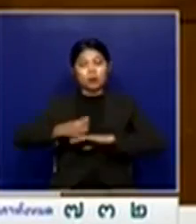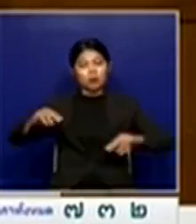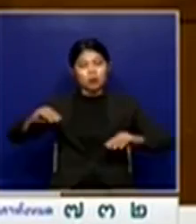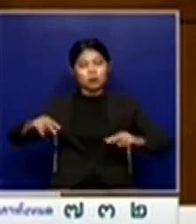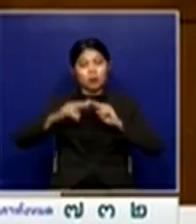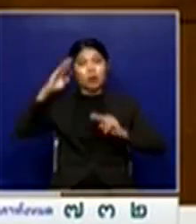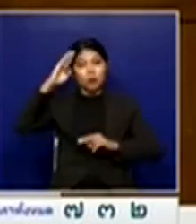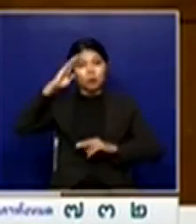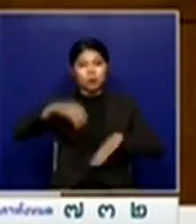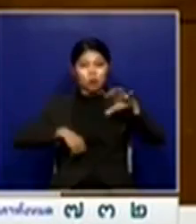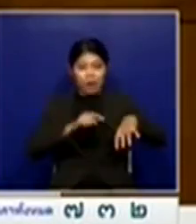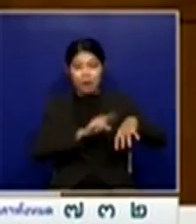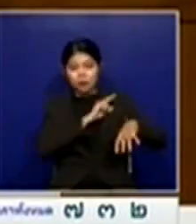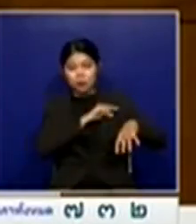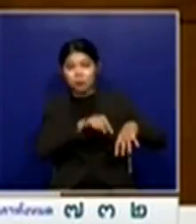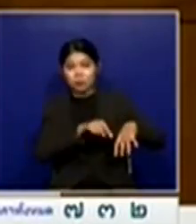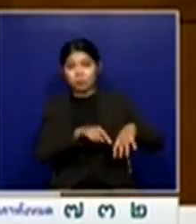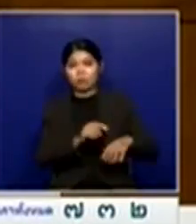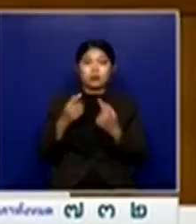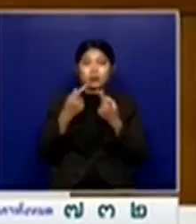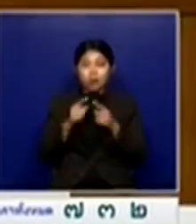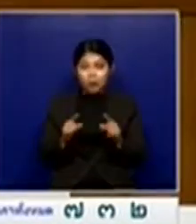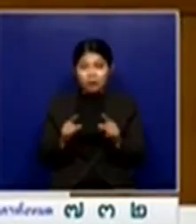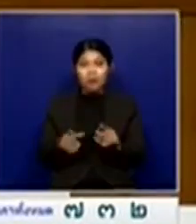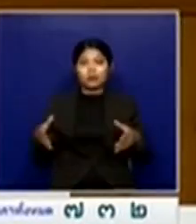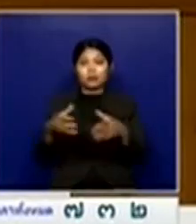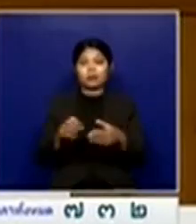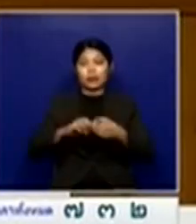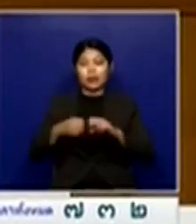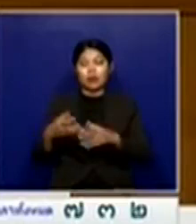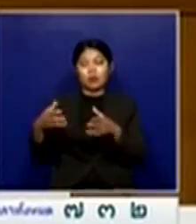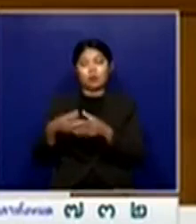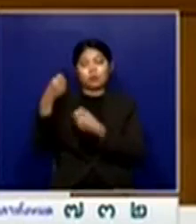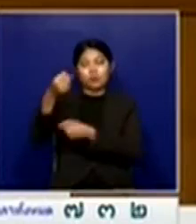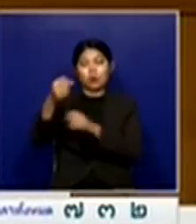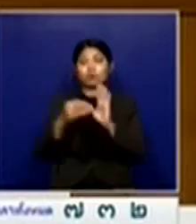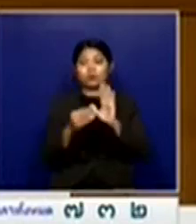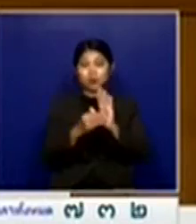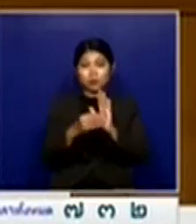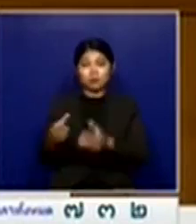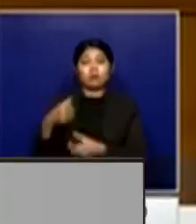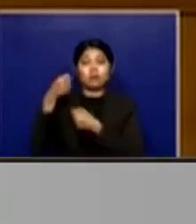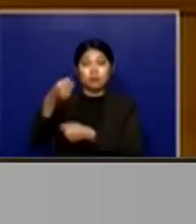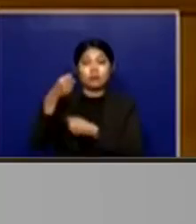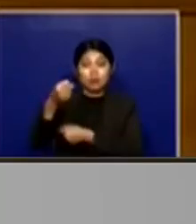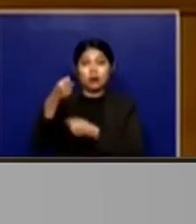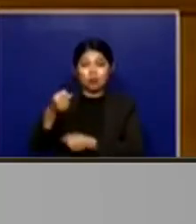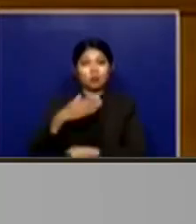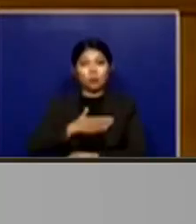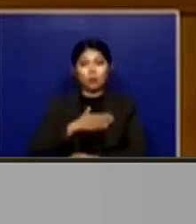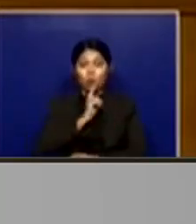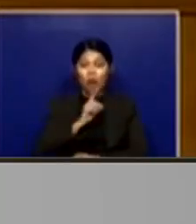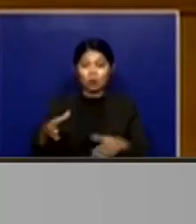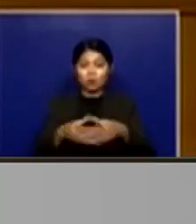และได้มีการติดตามก็ทราบว่าในการในกลุ่มโดยเฉพาะในกรุงเทพที่ผ่านมาผมไม่โทษเข